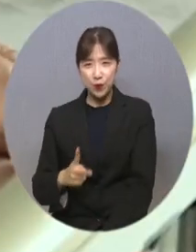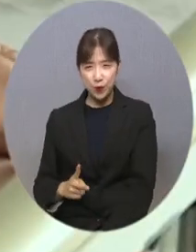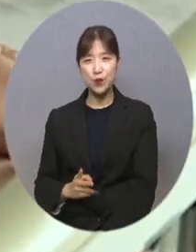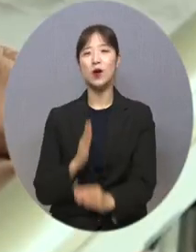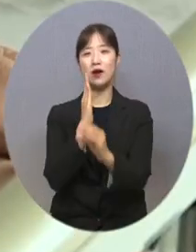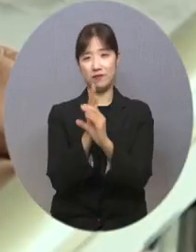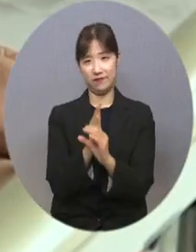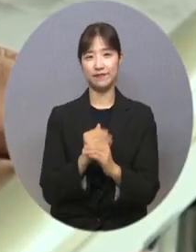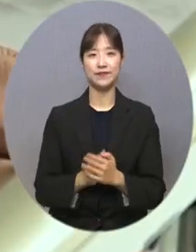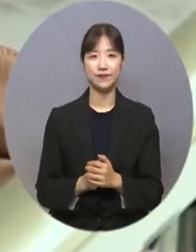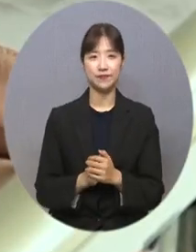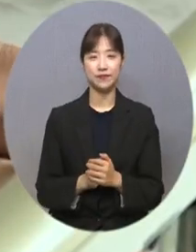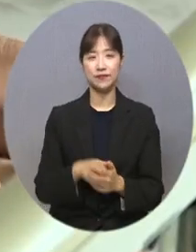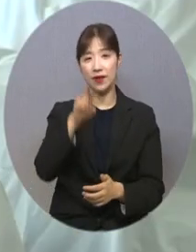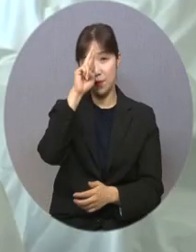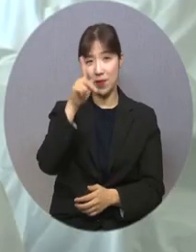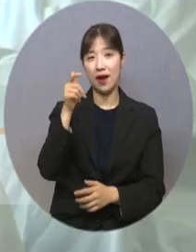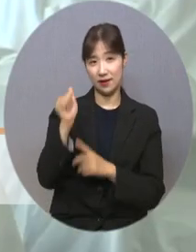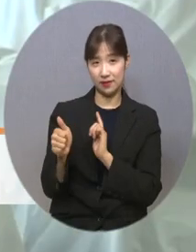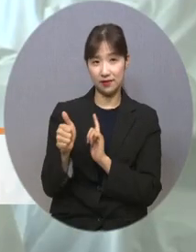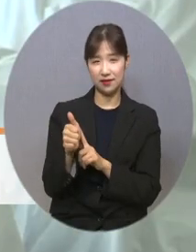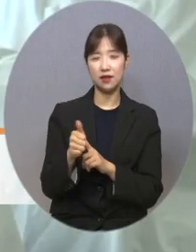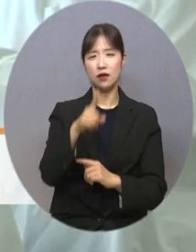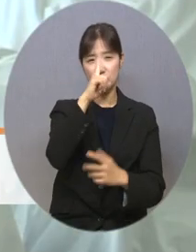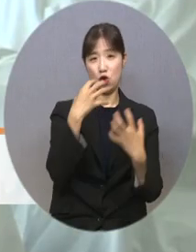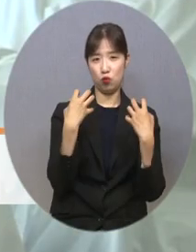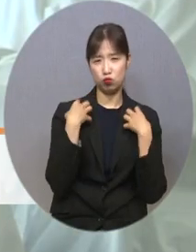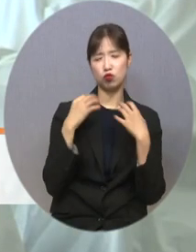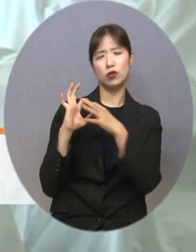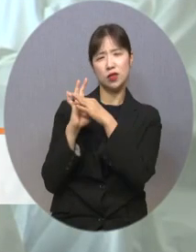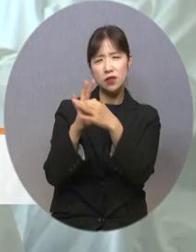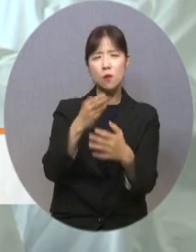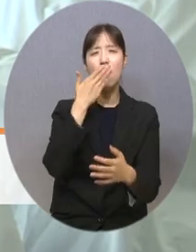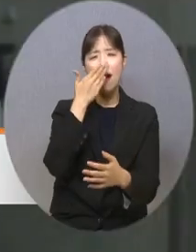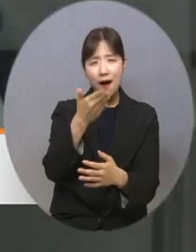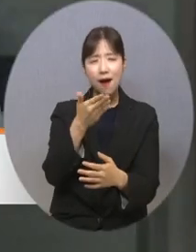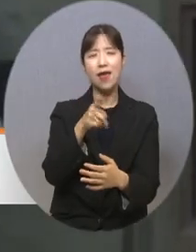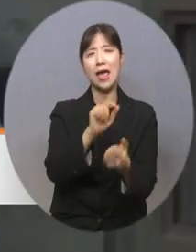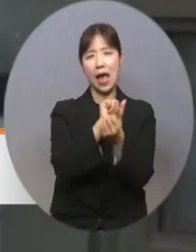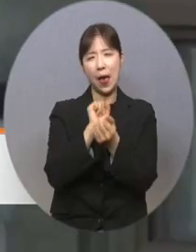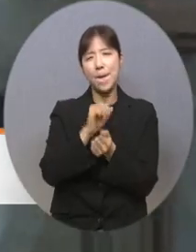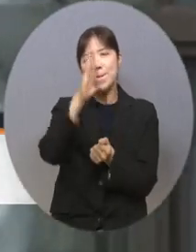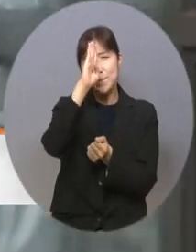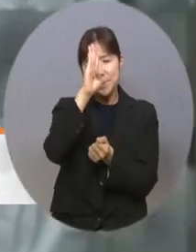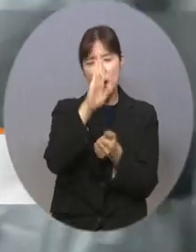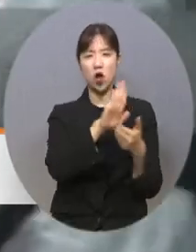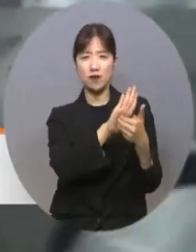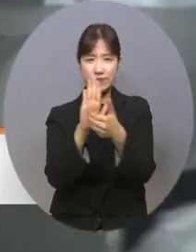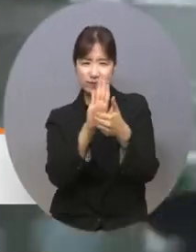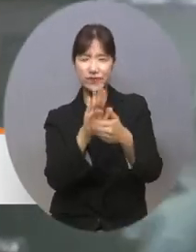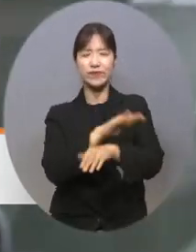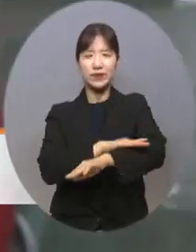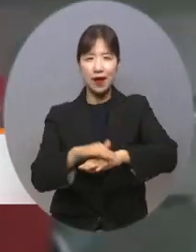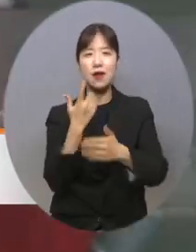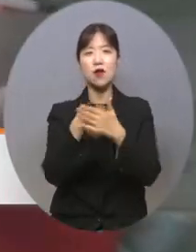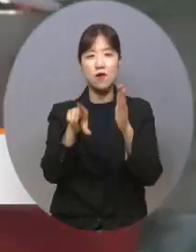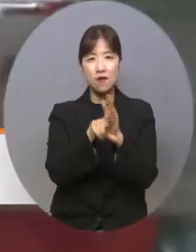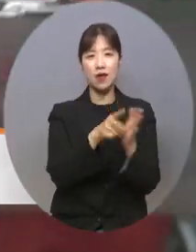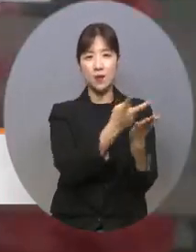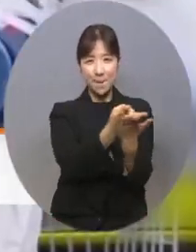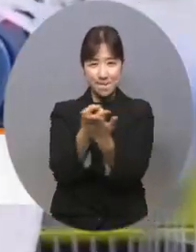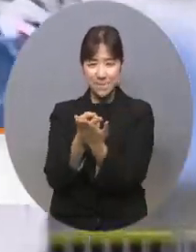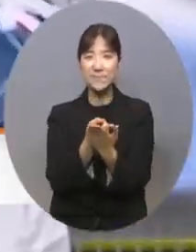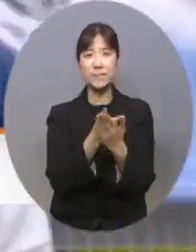언급했습니다. 박 총괄반장은 정부는 지속가능한 감염병 대응체계 확립을 목표로 병상 등